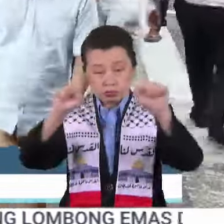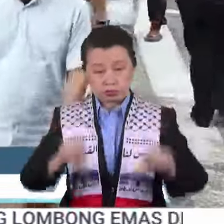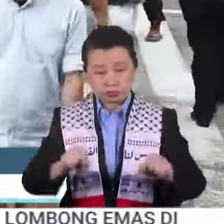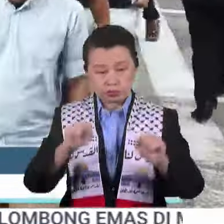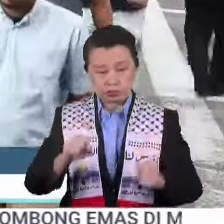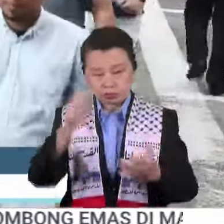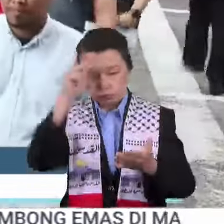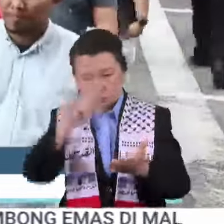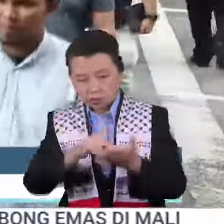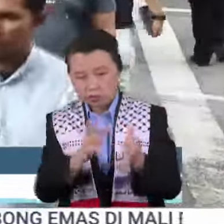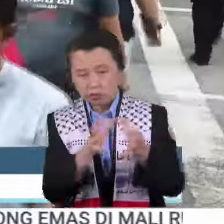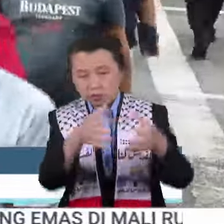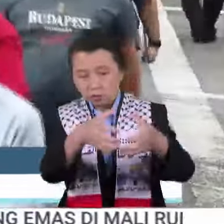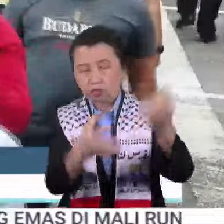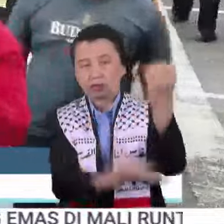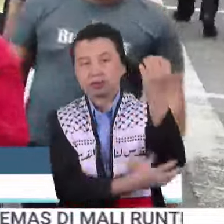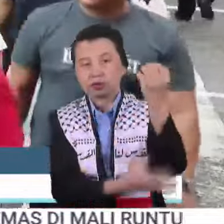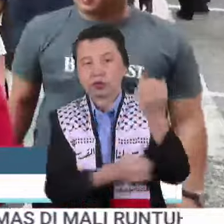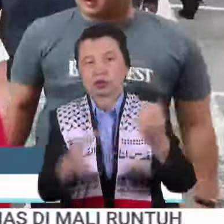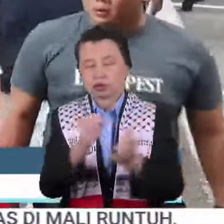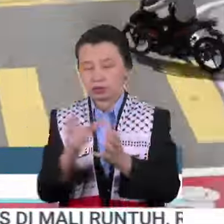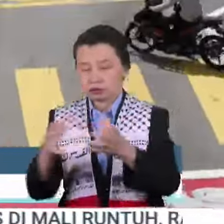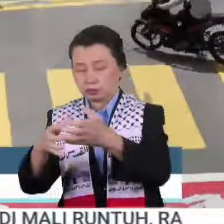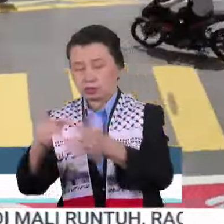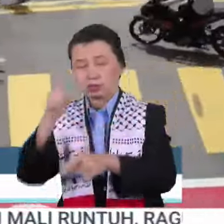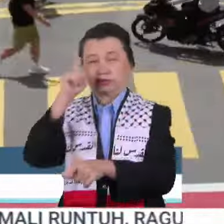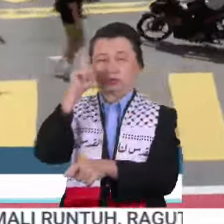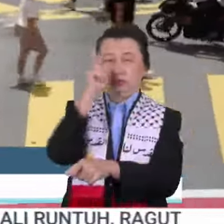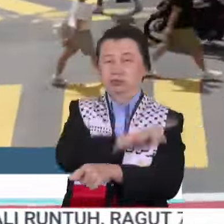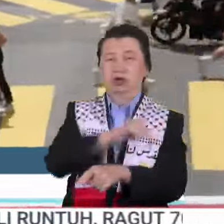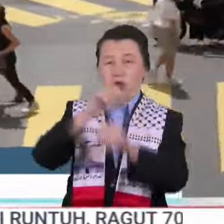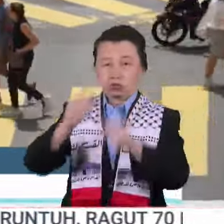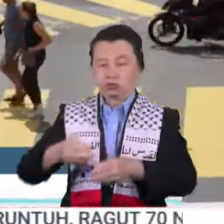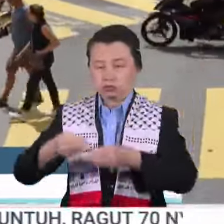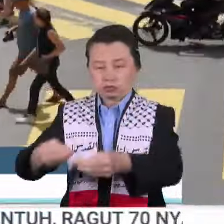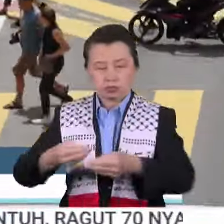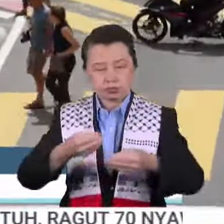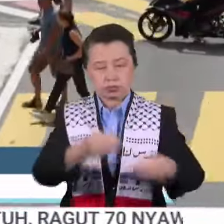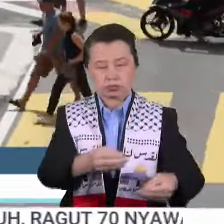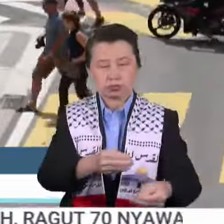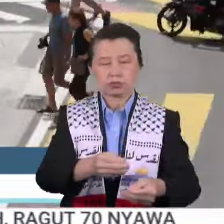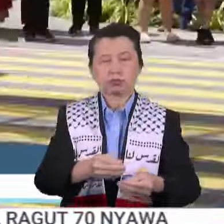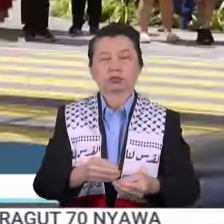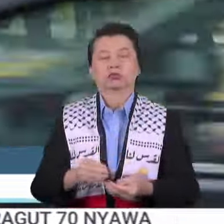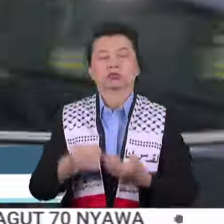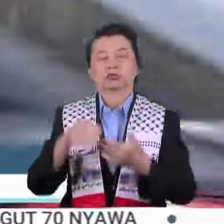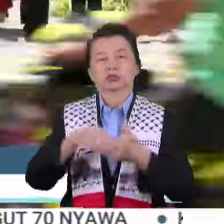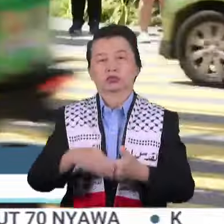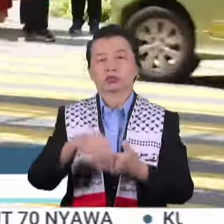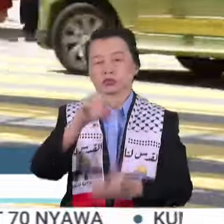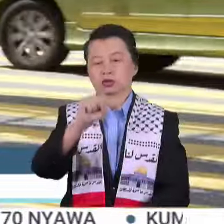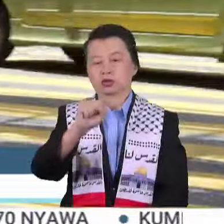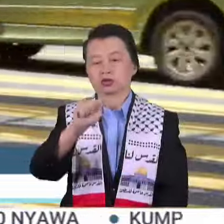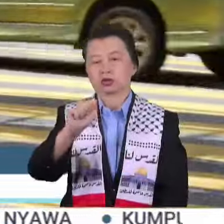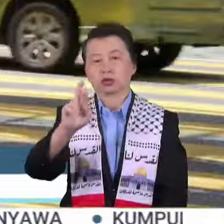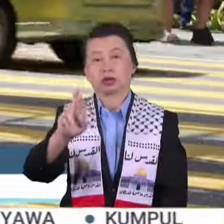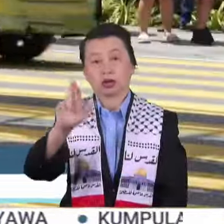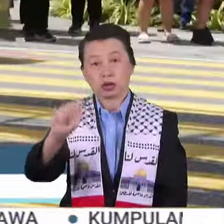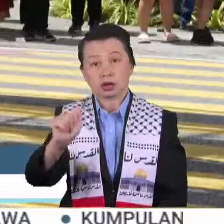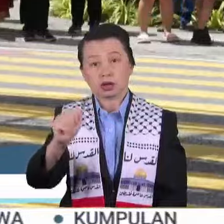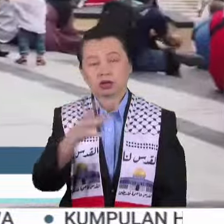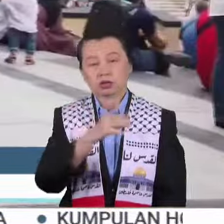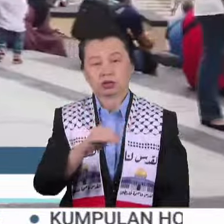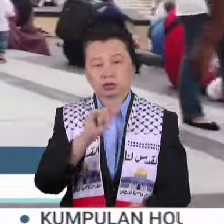dapat mengenal pasti golongan miskin dan miskin tegar yang layak sebagai penerima sumbangan asas rahmah SARA. Ia